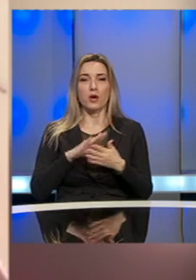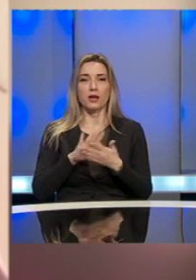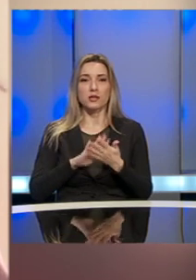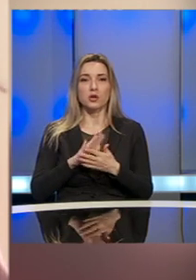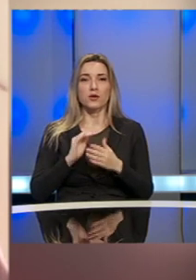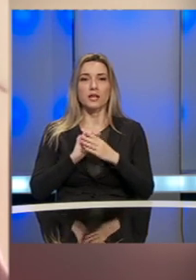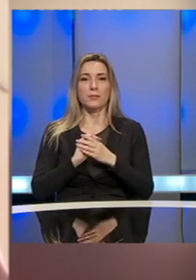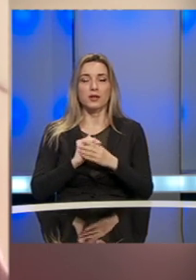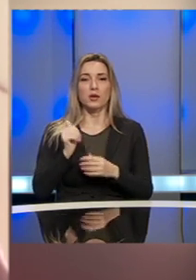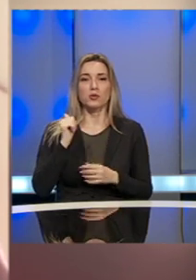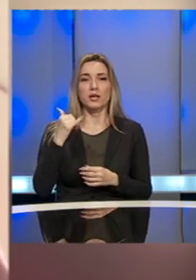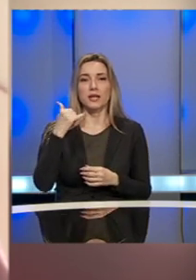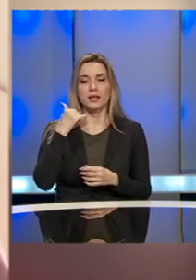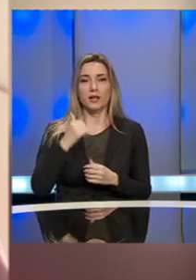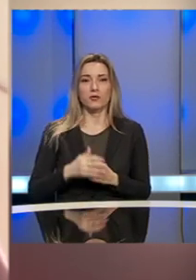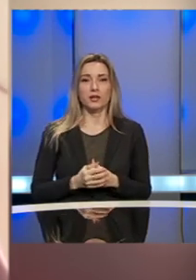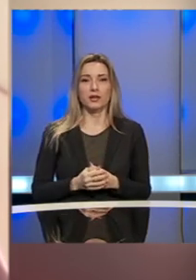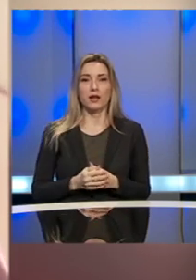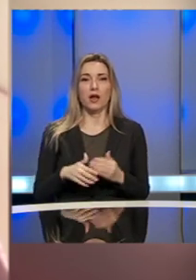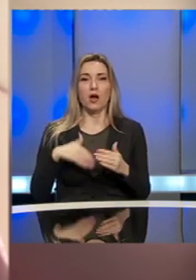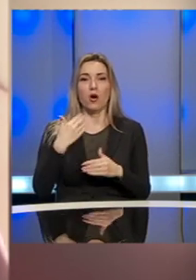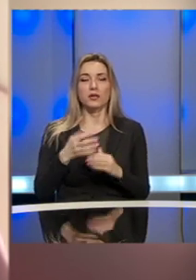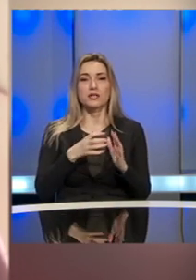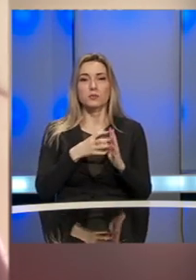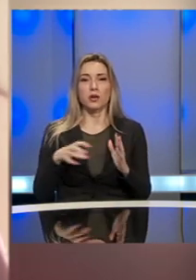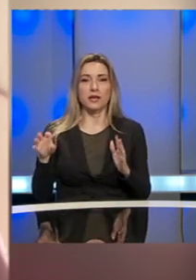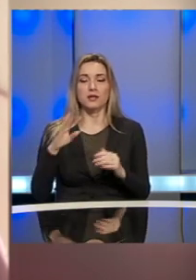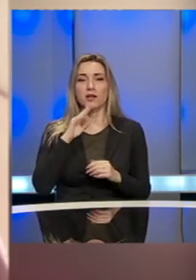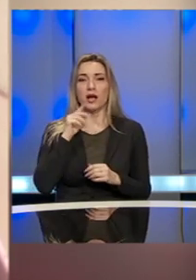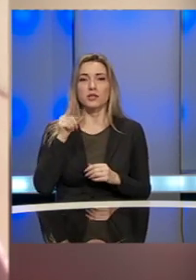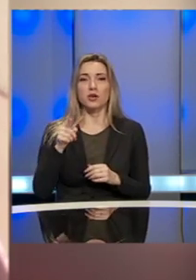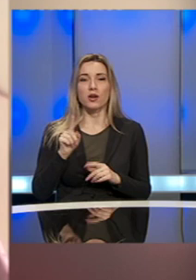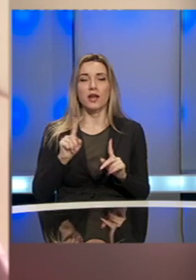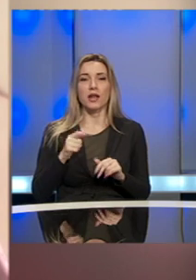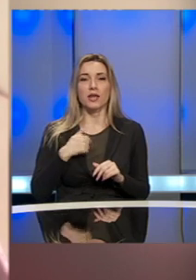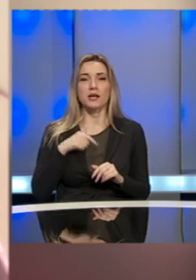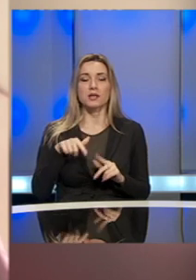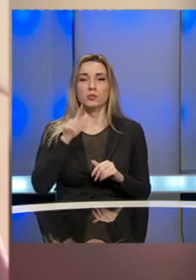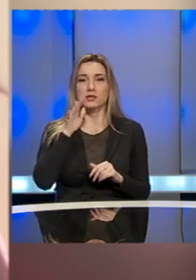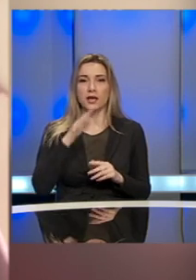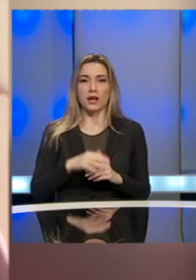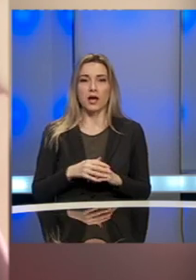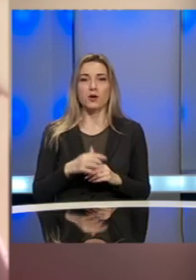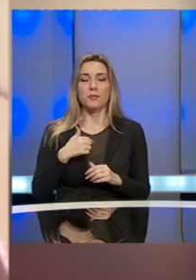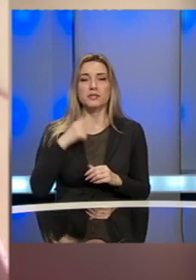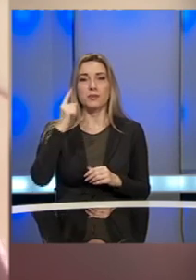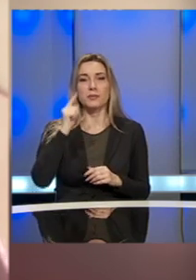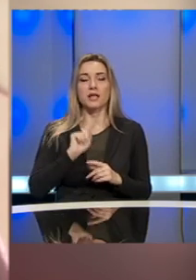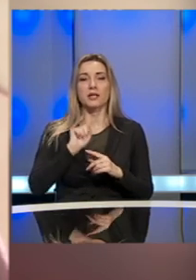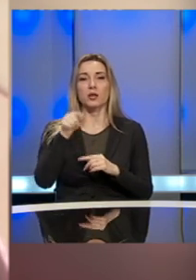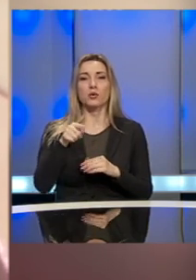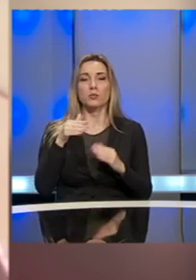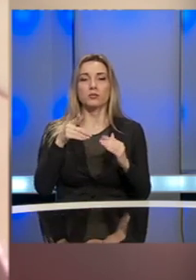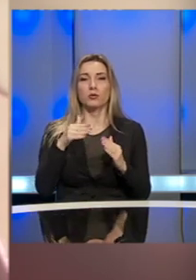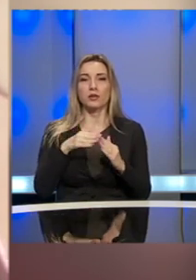sa prijateljicom. Juče mi je telefonirala. A onda smo nastavili, kaže ona. Ne, ja sam u Sarajevu. Pa sam mislila da dođem do tebe